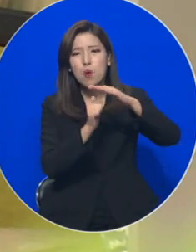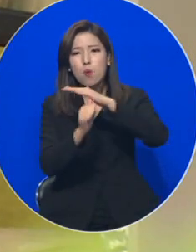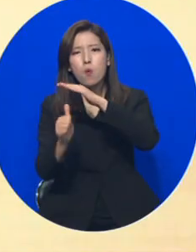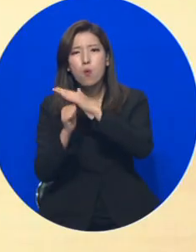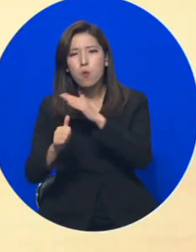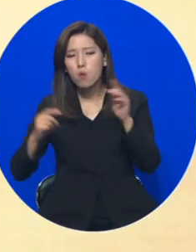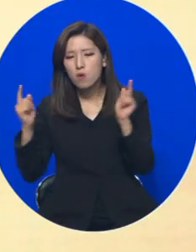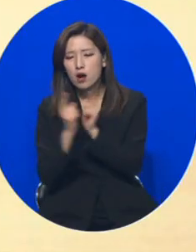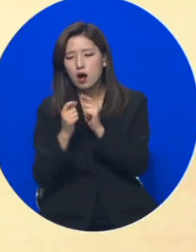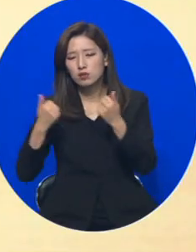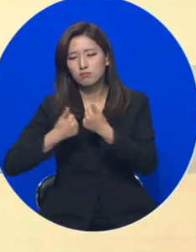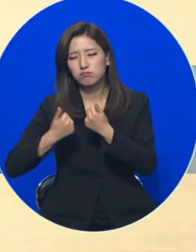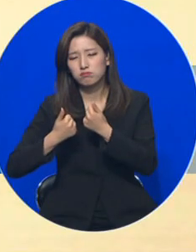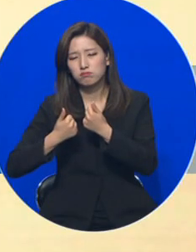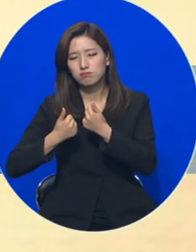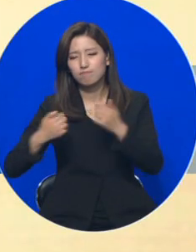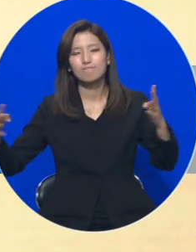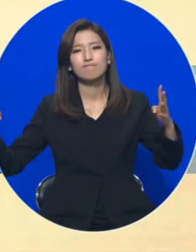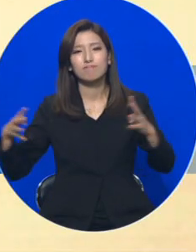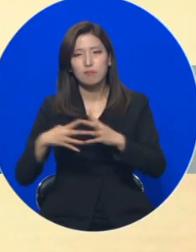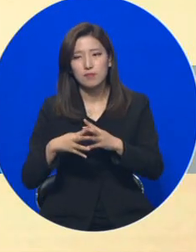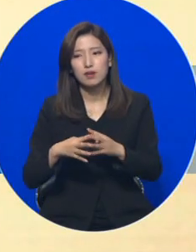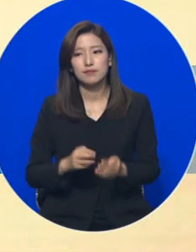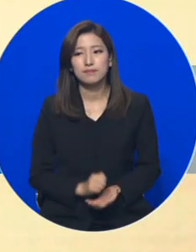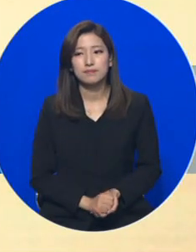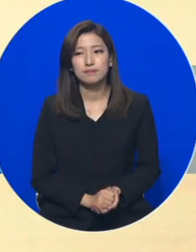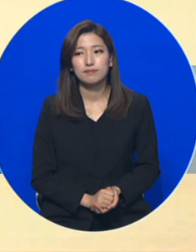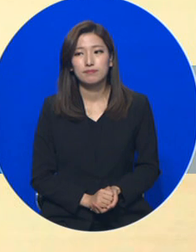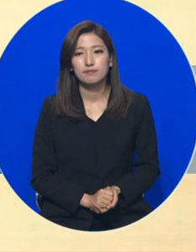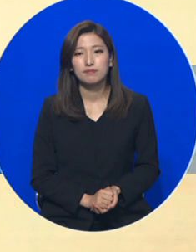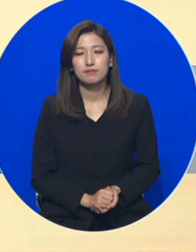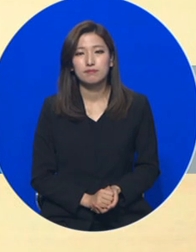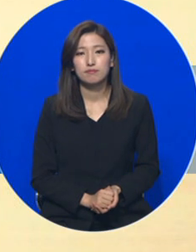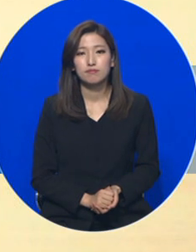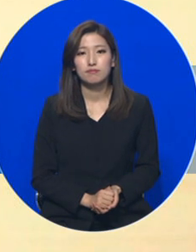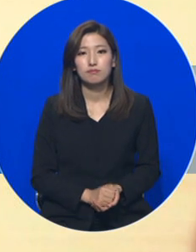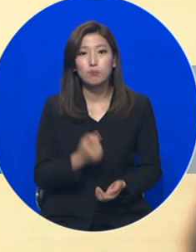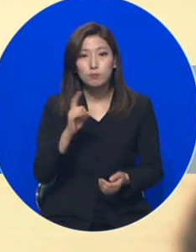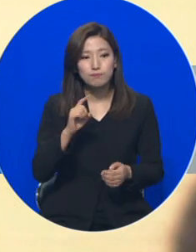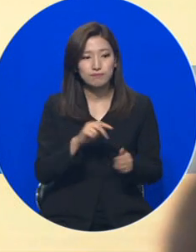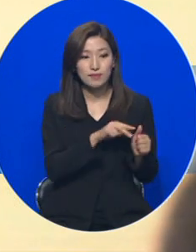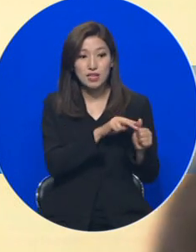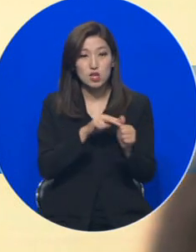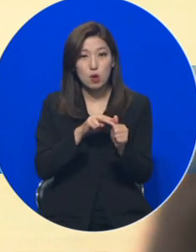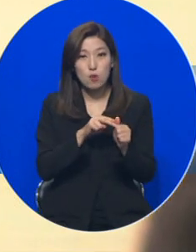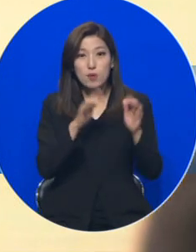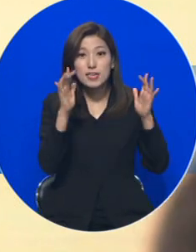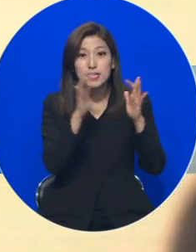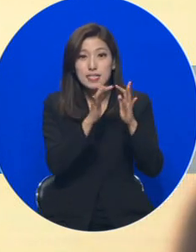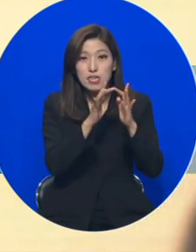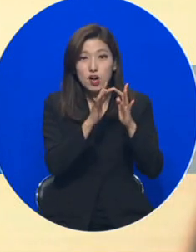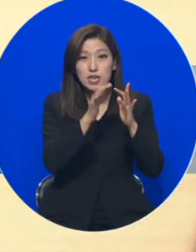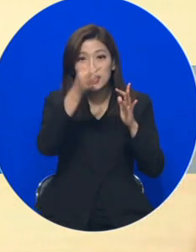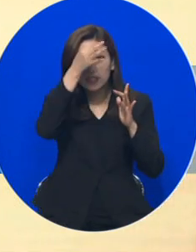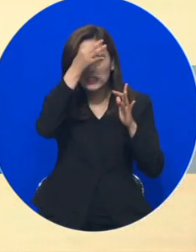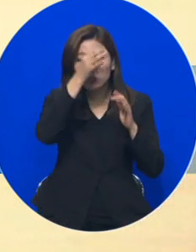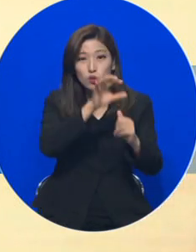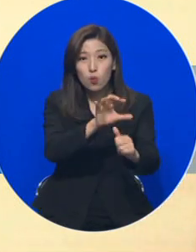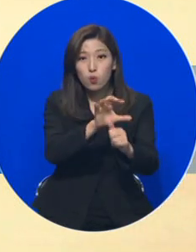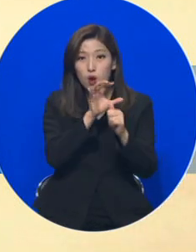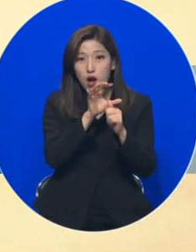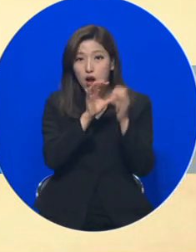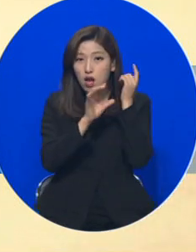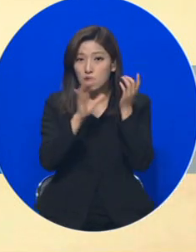마련했습니다. 플랫폼 노동의 문제는 기존의 어떤 그 법, 노동관계법이라든지 여러 가지